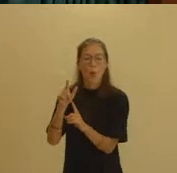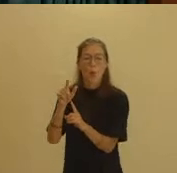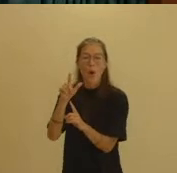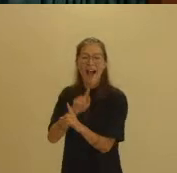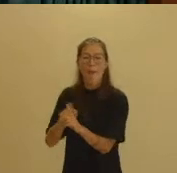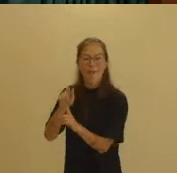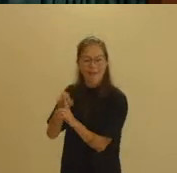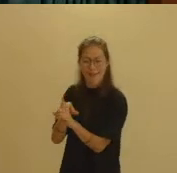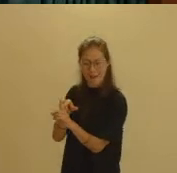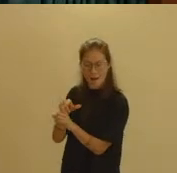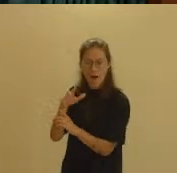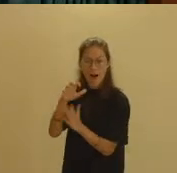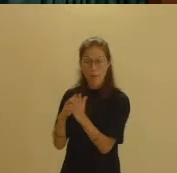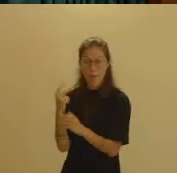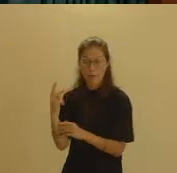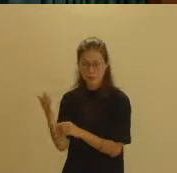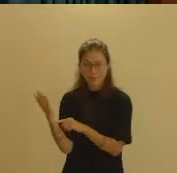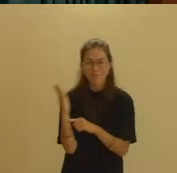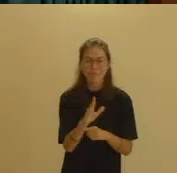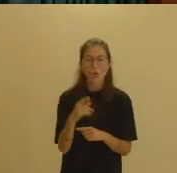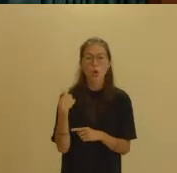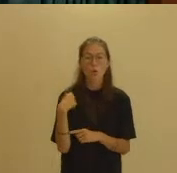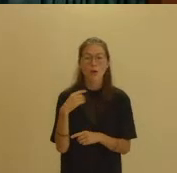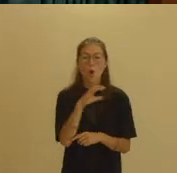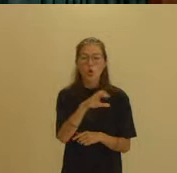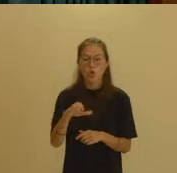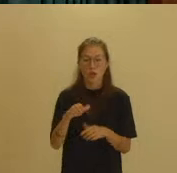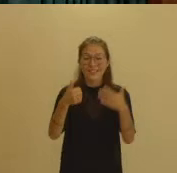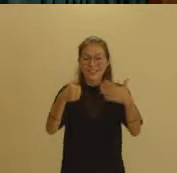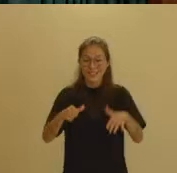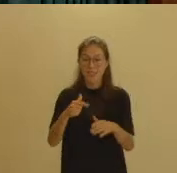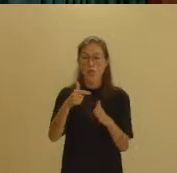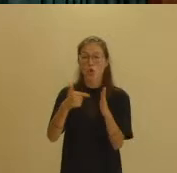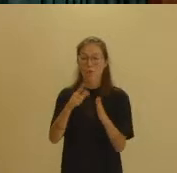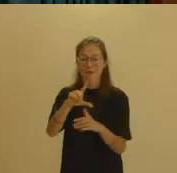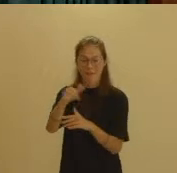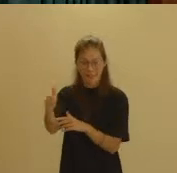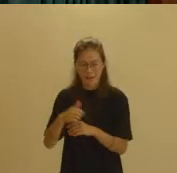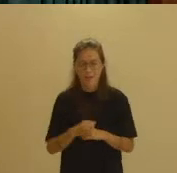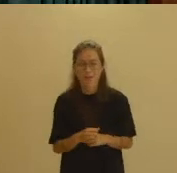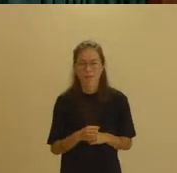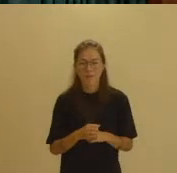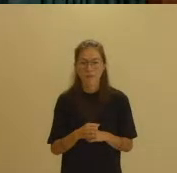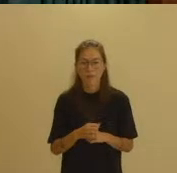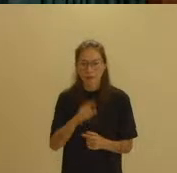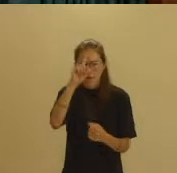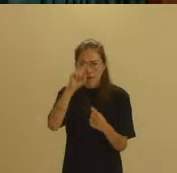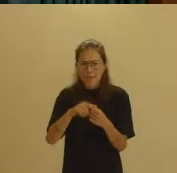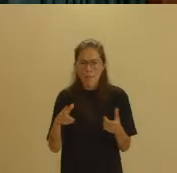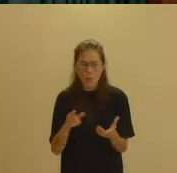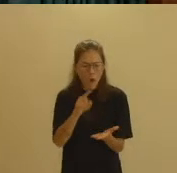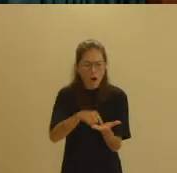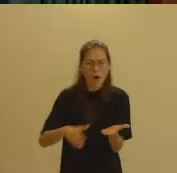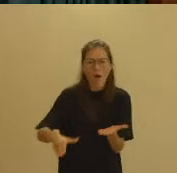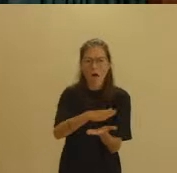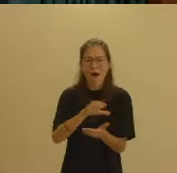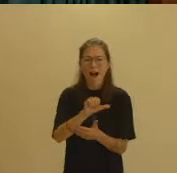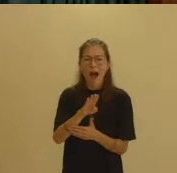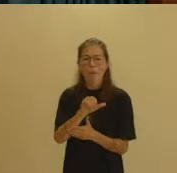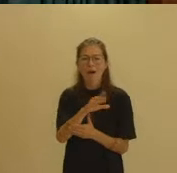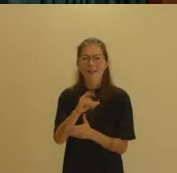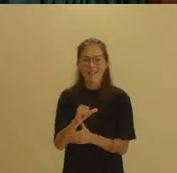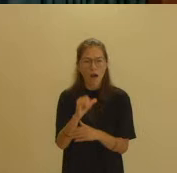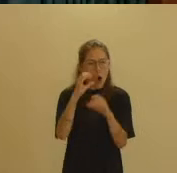Grabière, délibération 116-2021, récupération des données érosion côtière de l'Observatoire